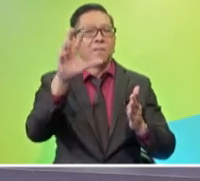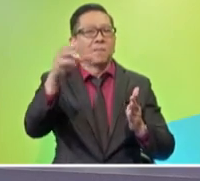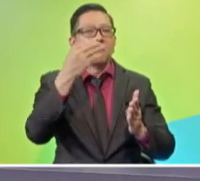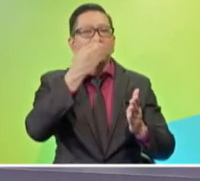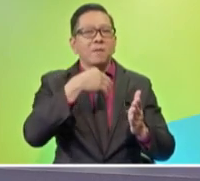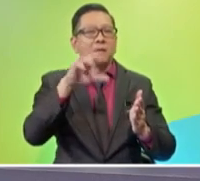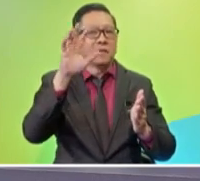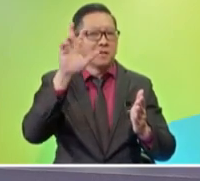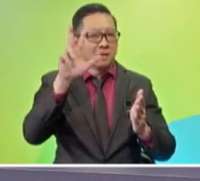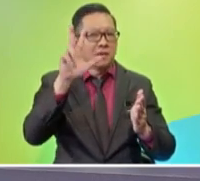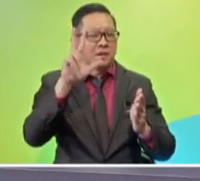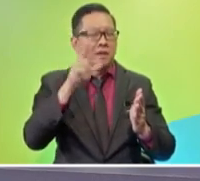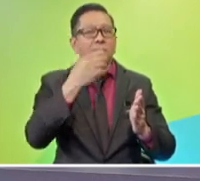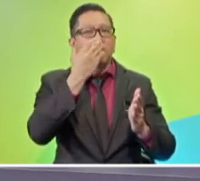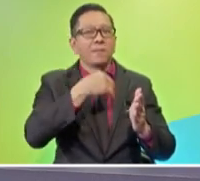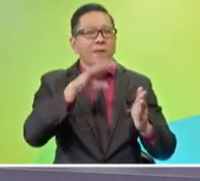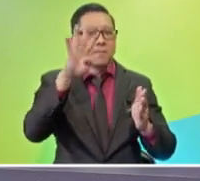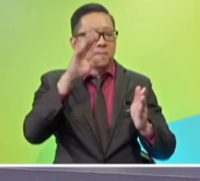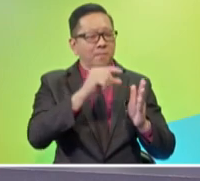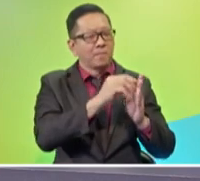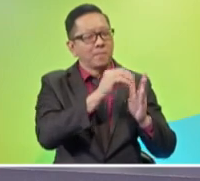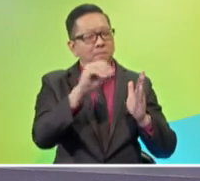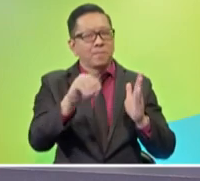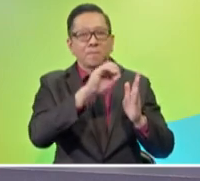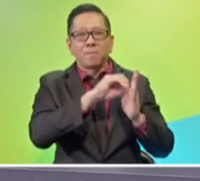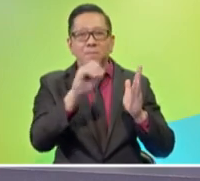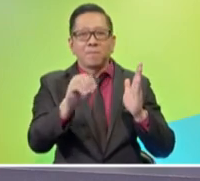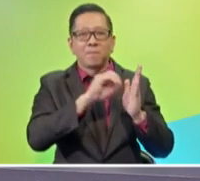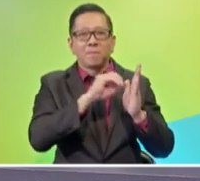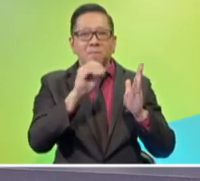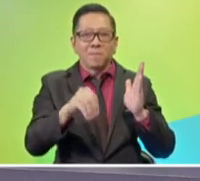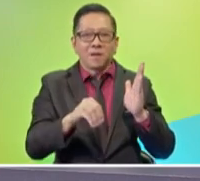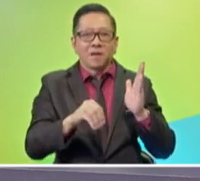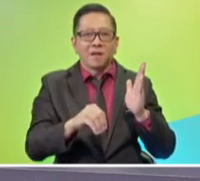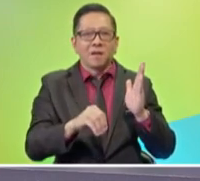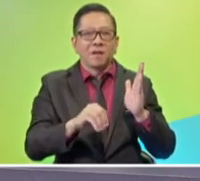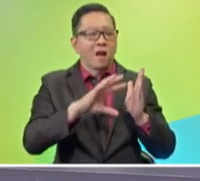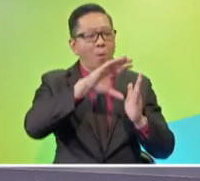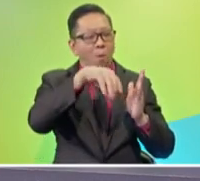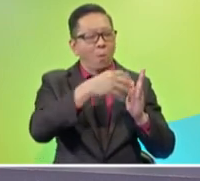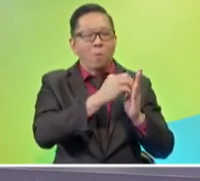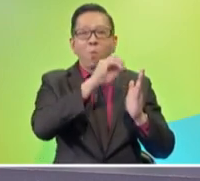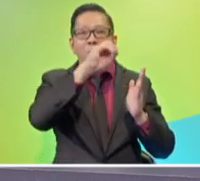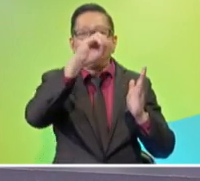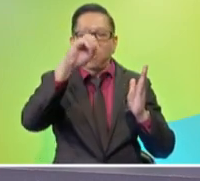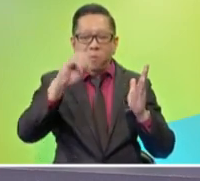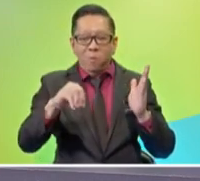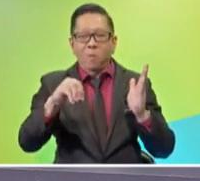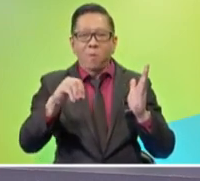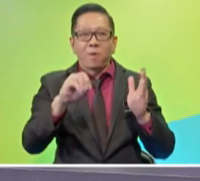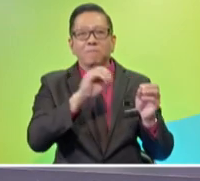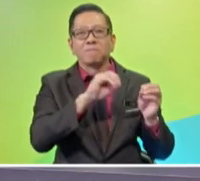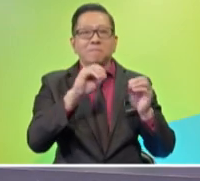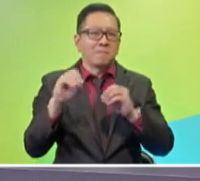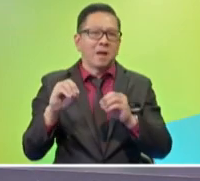Buah apple yang keempat. Dan buah apple yang terakhir, yang kelima. Ha, ada